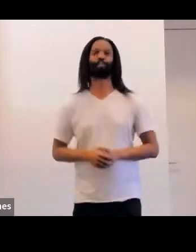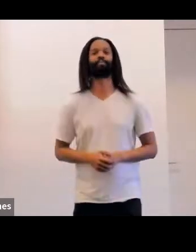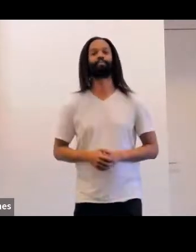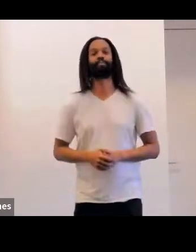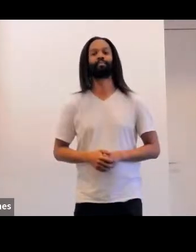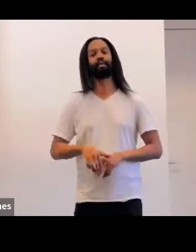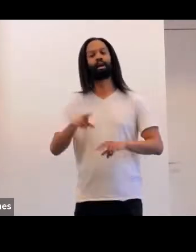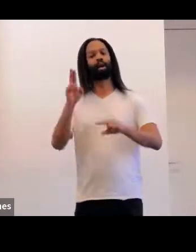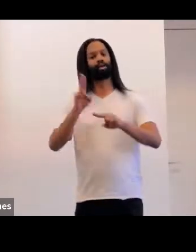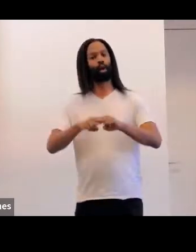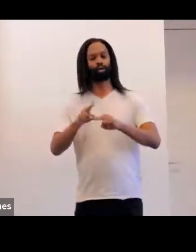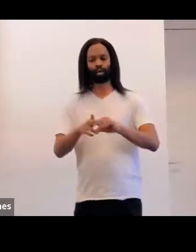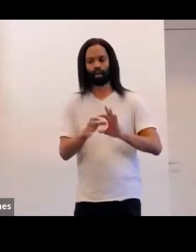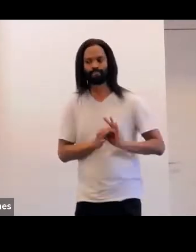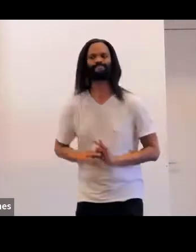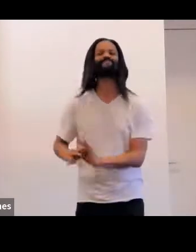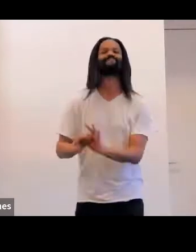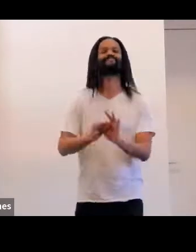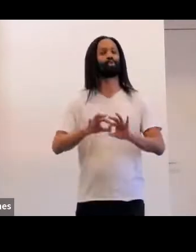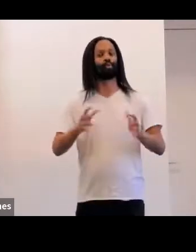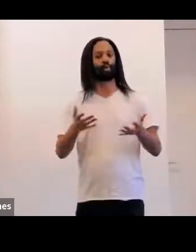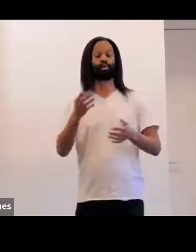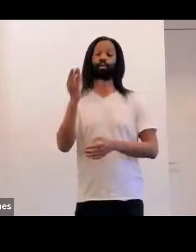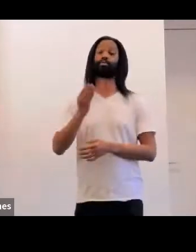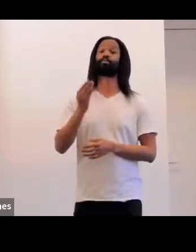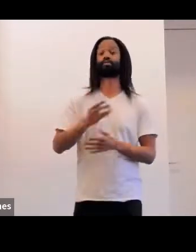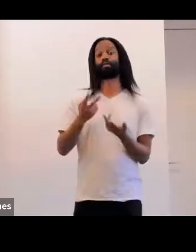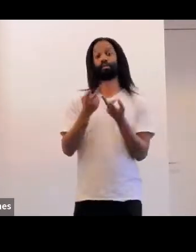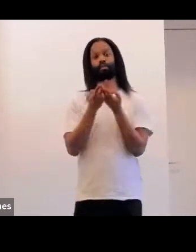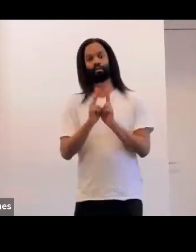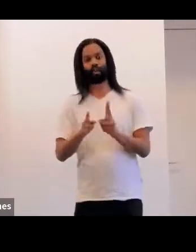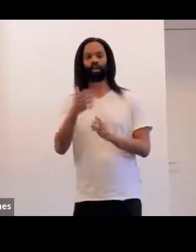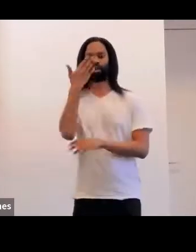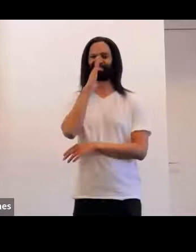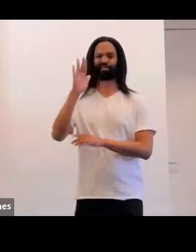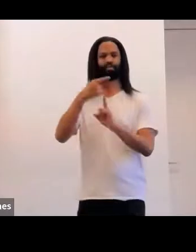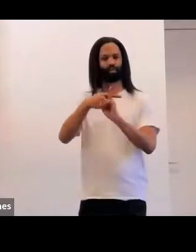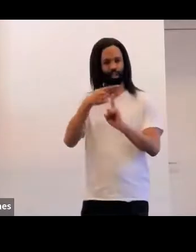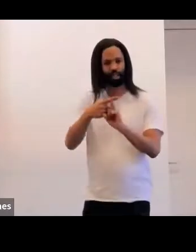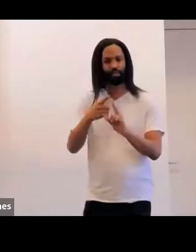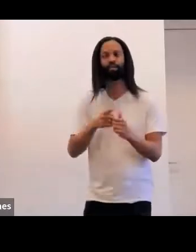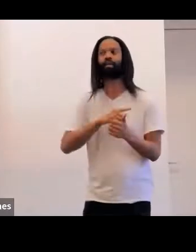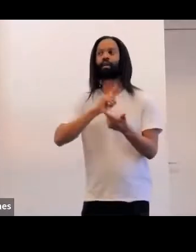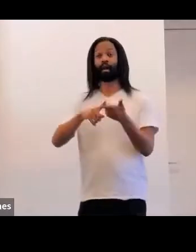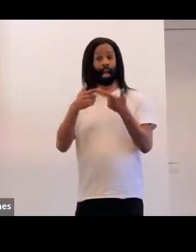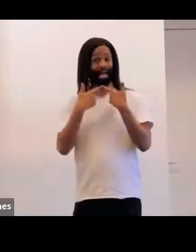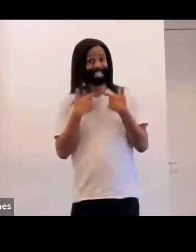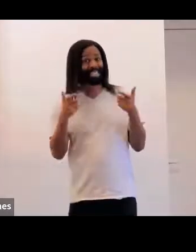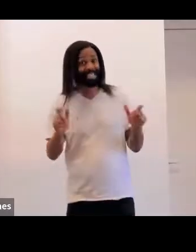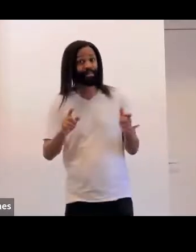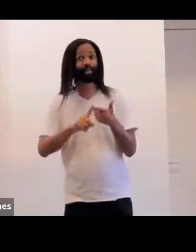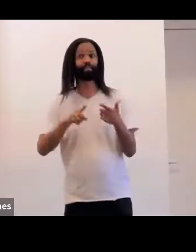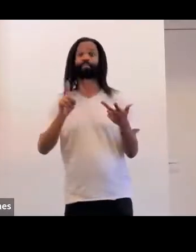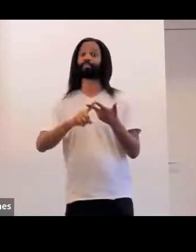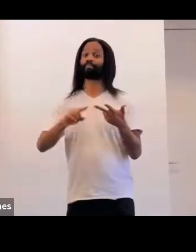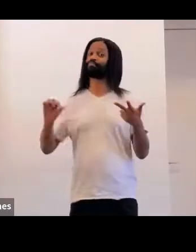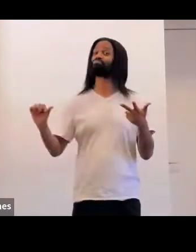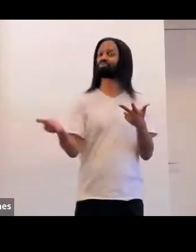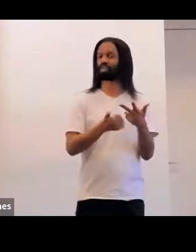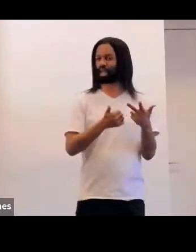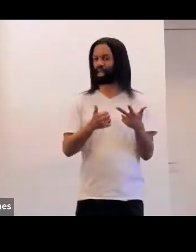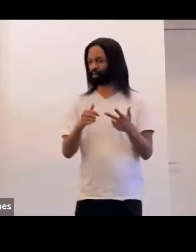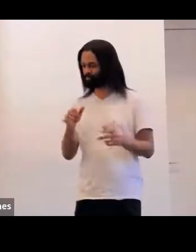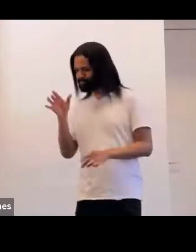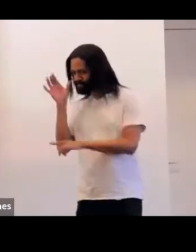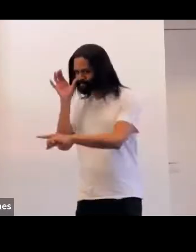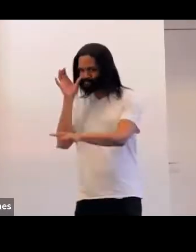ville à la fois bienveillante, accessible et attentive à chacune et à chacun. La